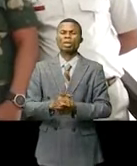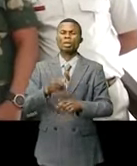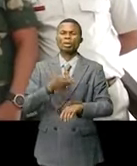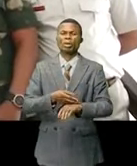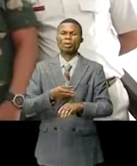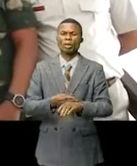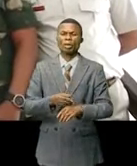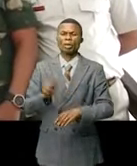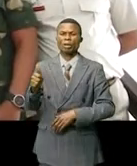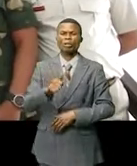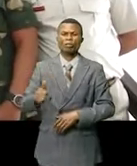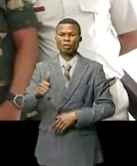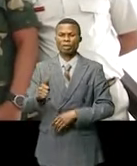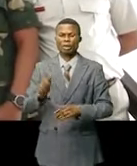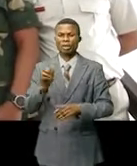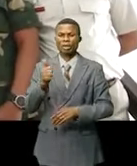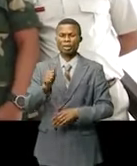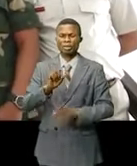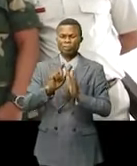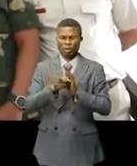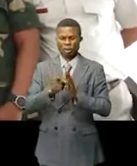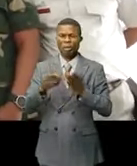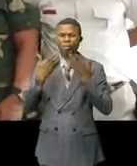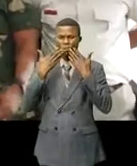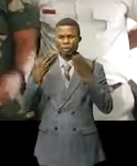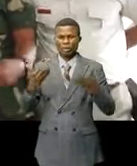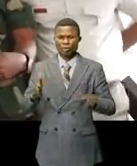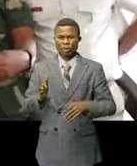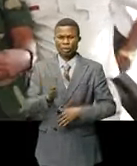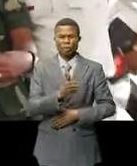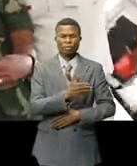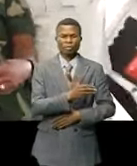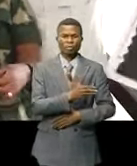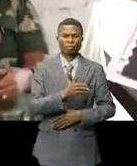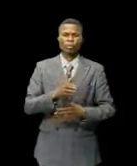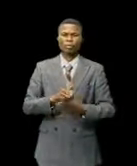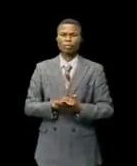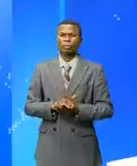fin à 21h10. Je vous remercie. Merci.